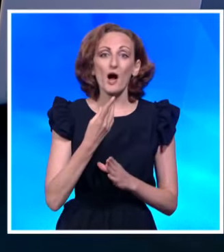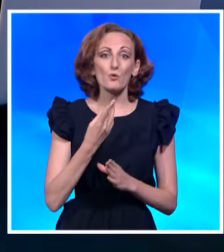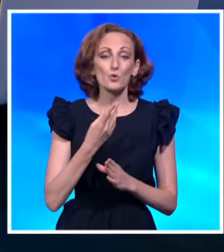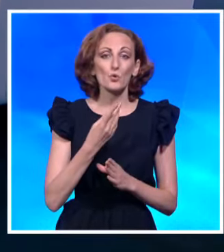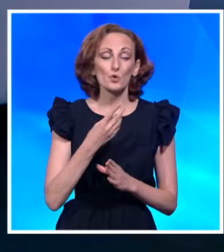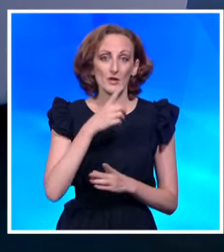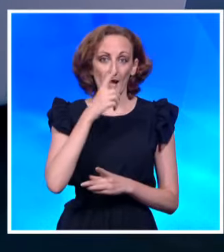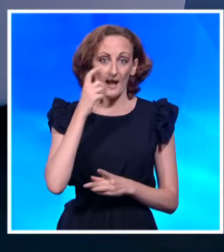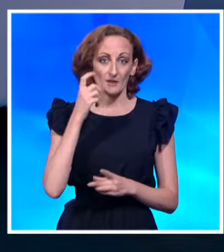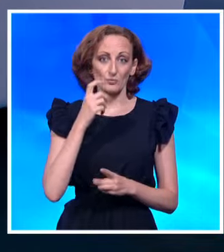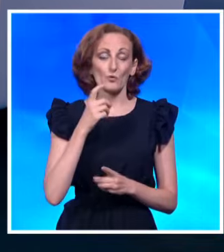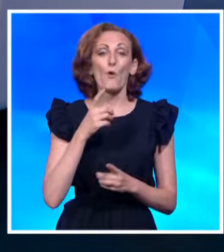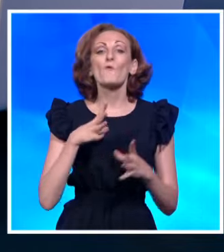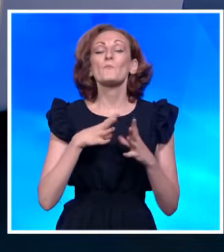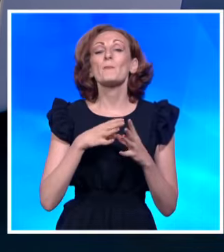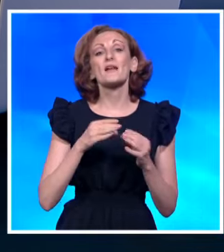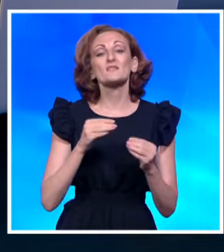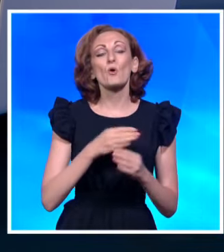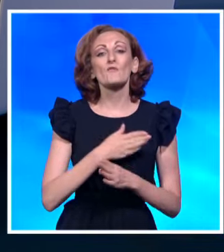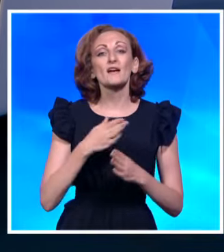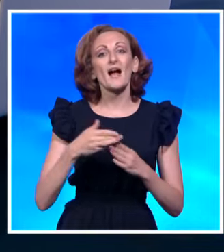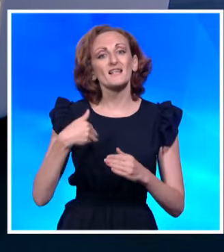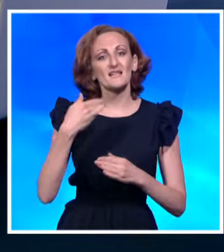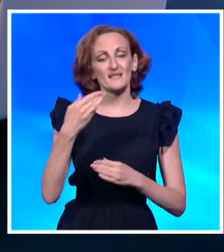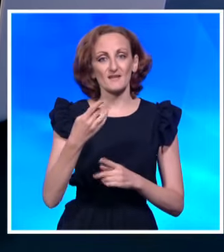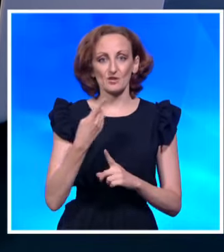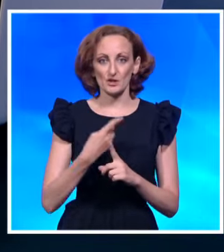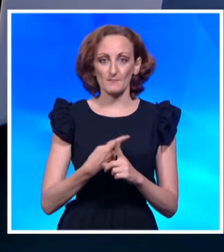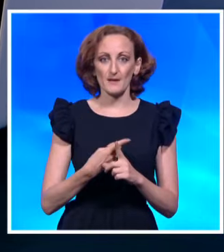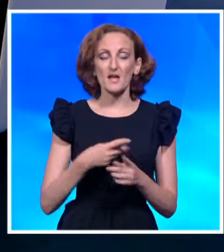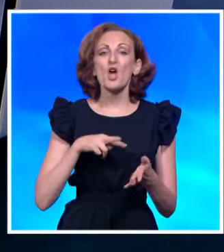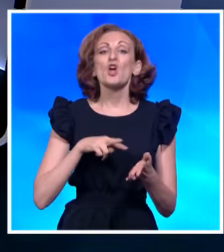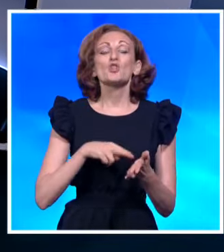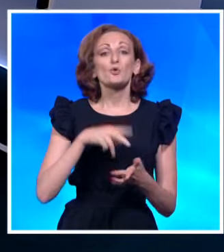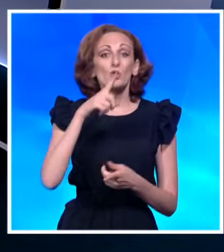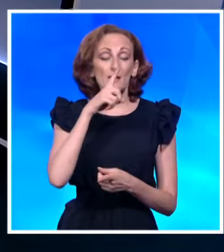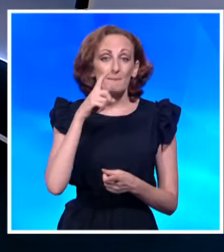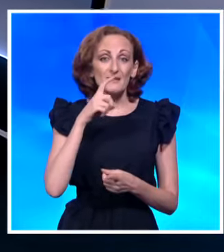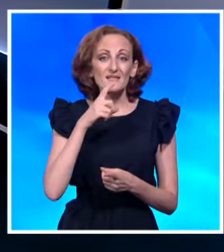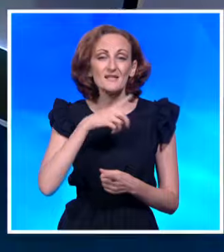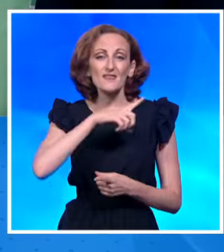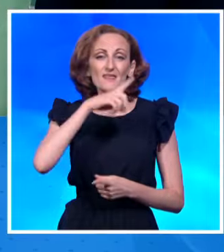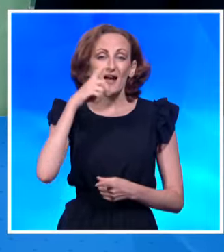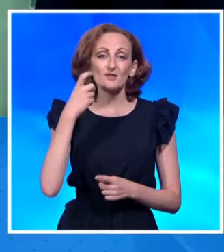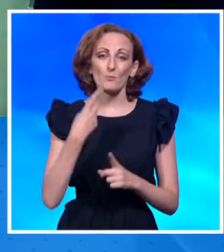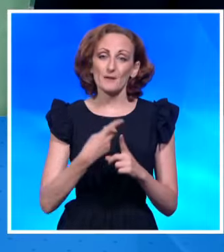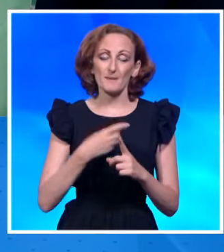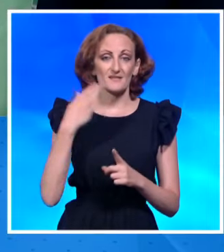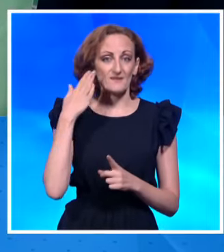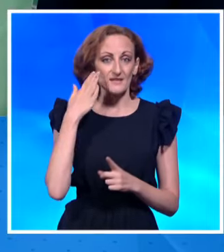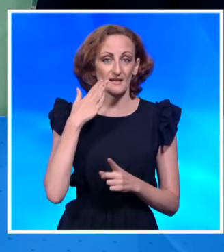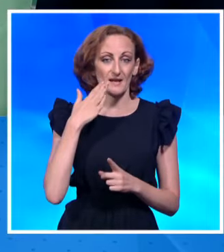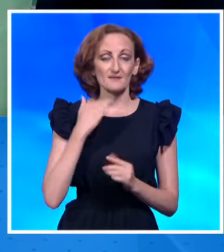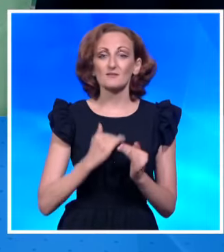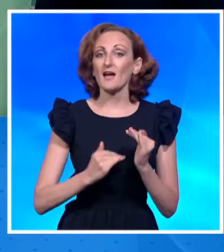сега, вместо в края на следващия месец? В интерес на истината, юли месец е най-горещия месец в нашата страна. Абсолютният екстремум, който